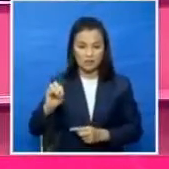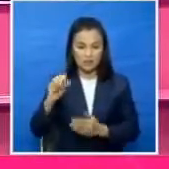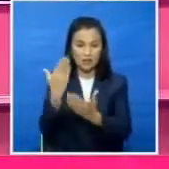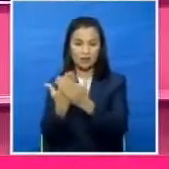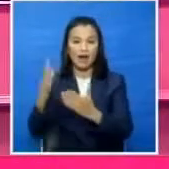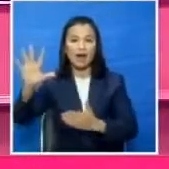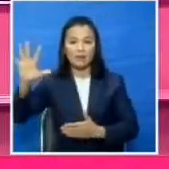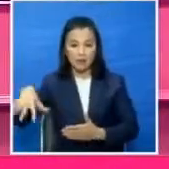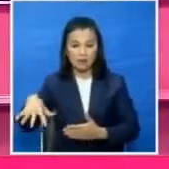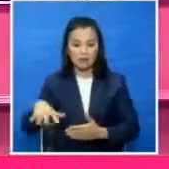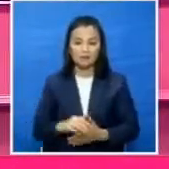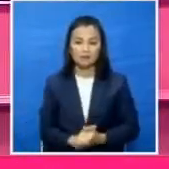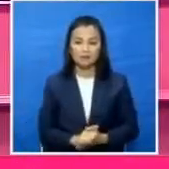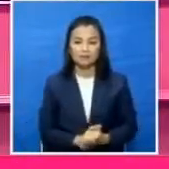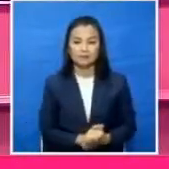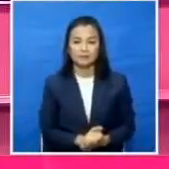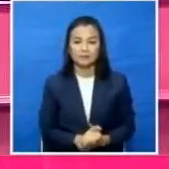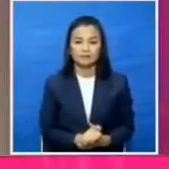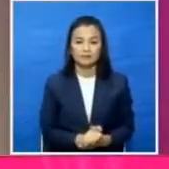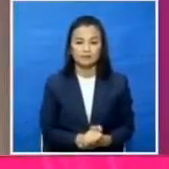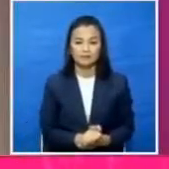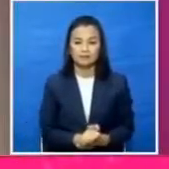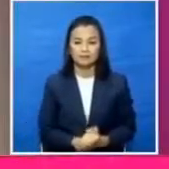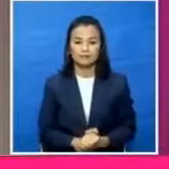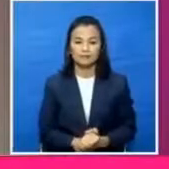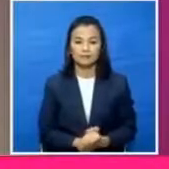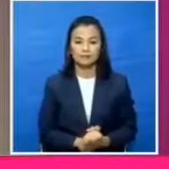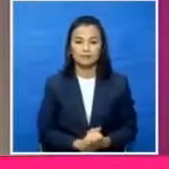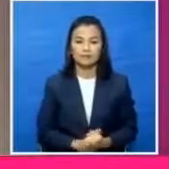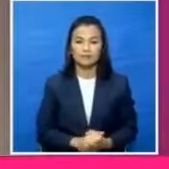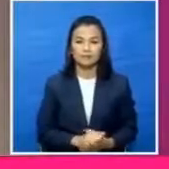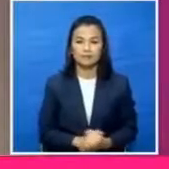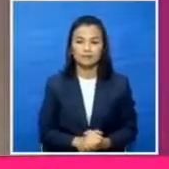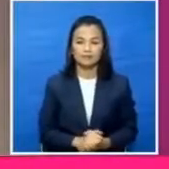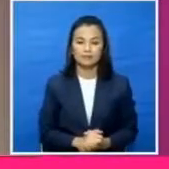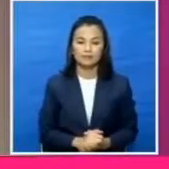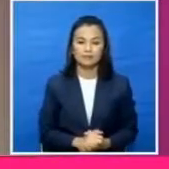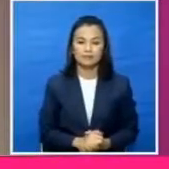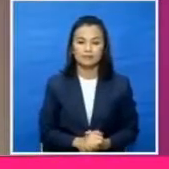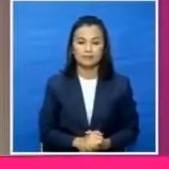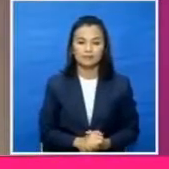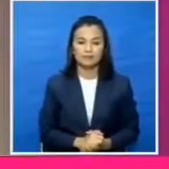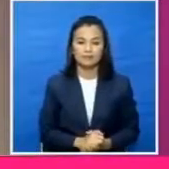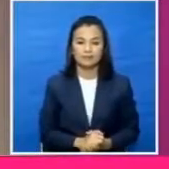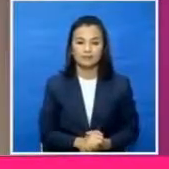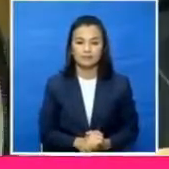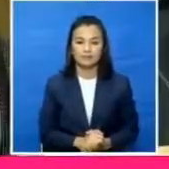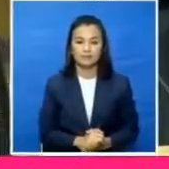อ